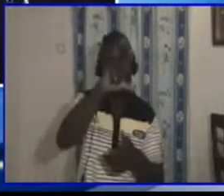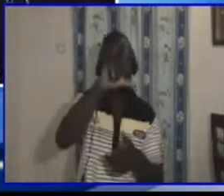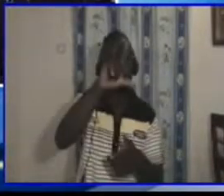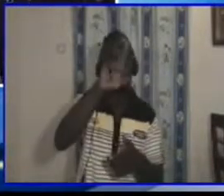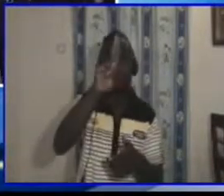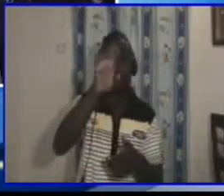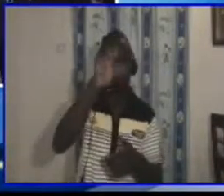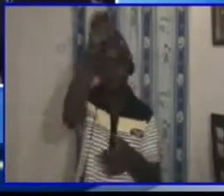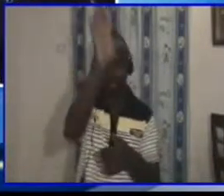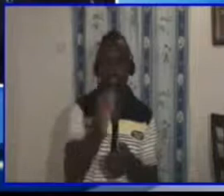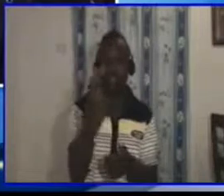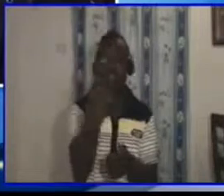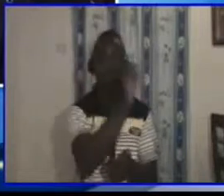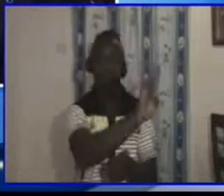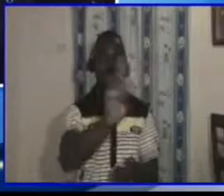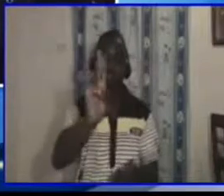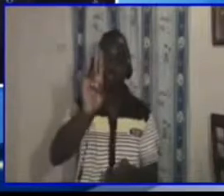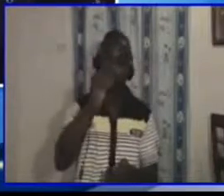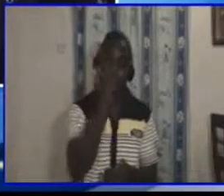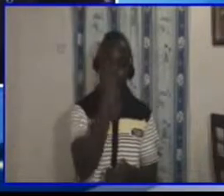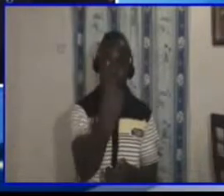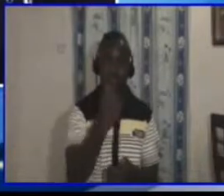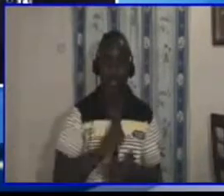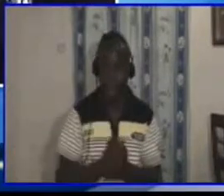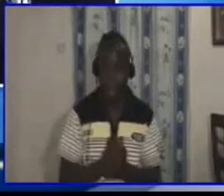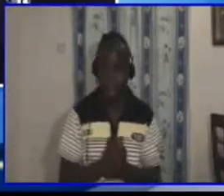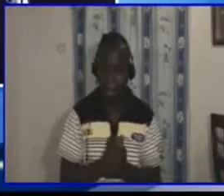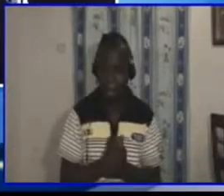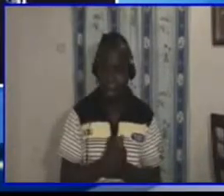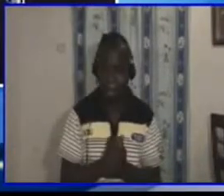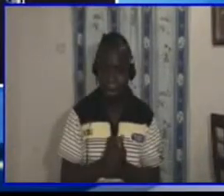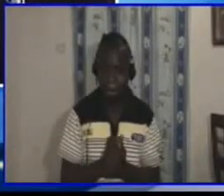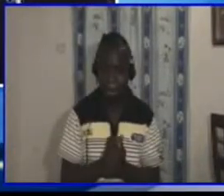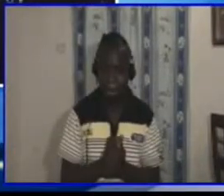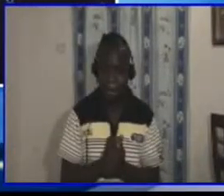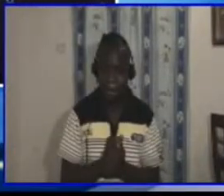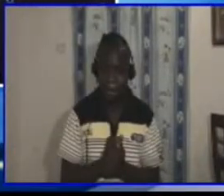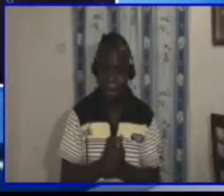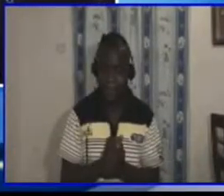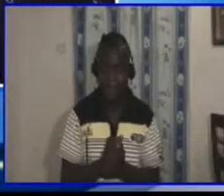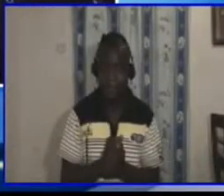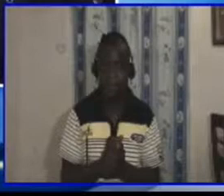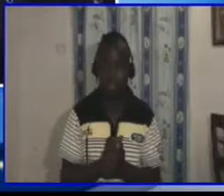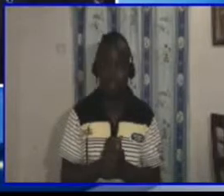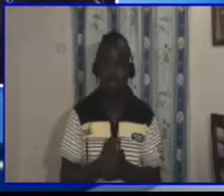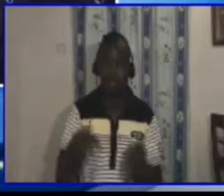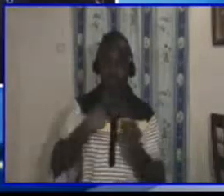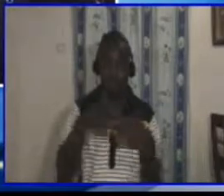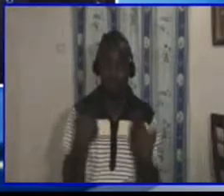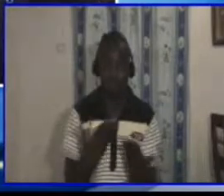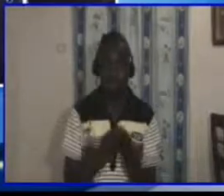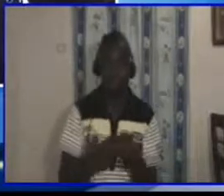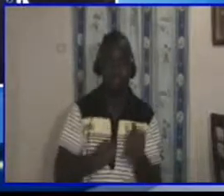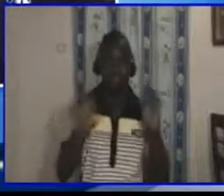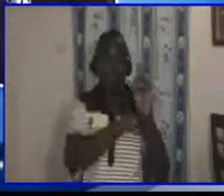perciò noi leggiamo in luca capitolo 2 verso 11